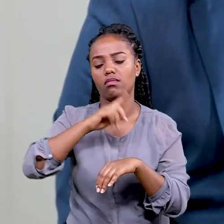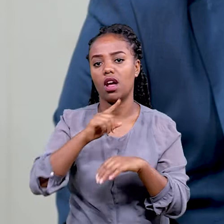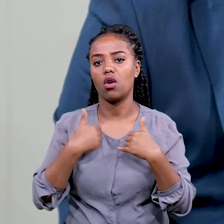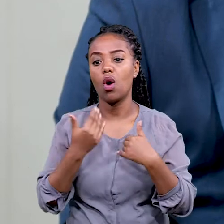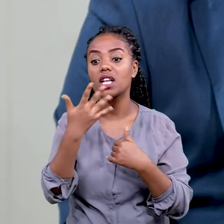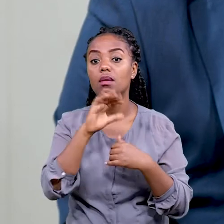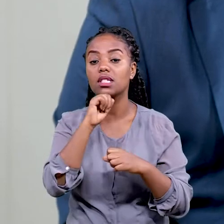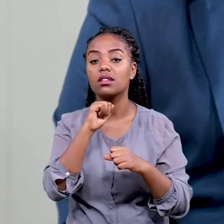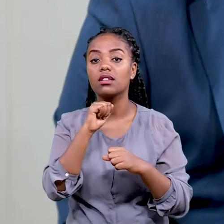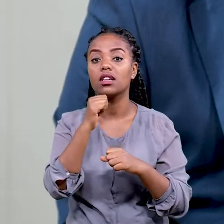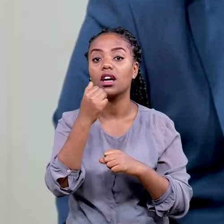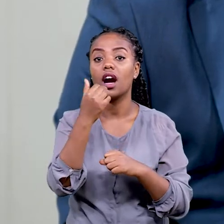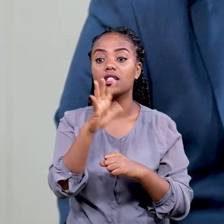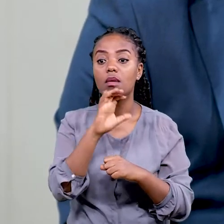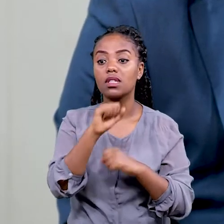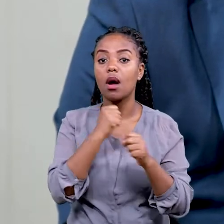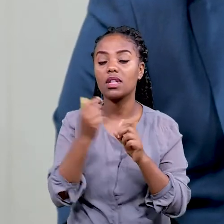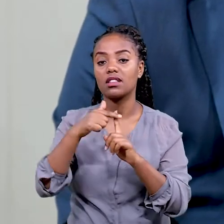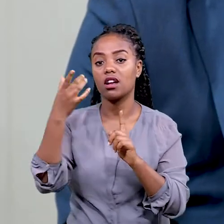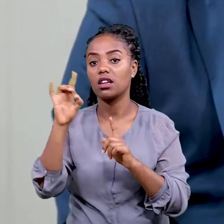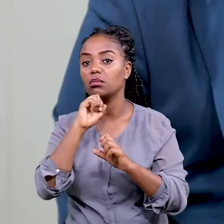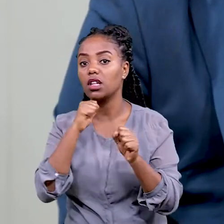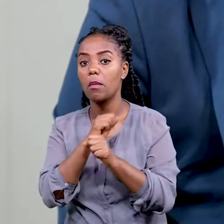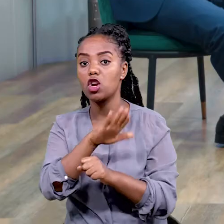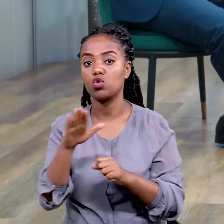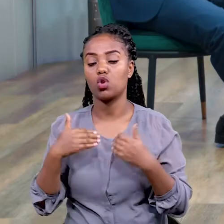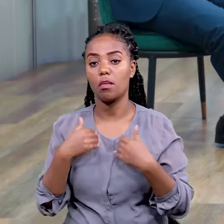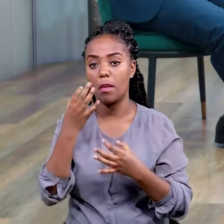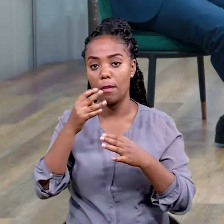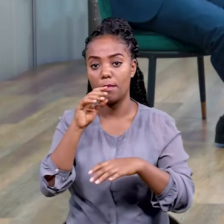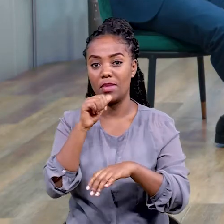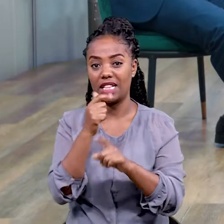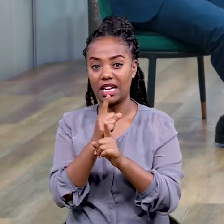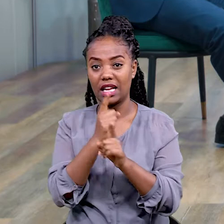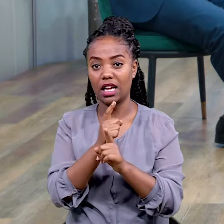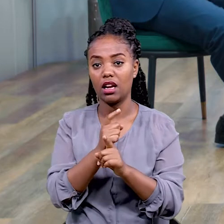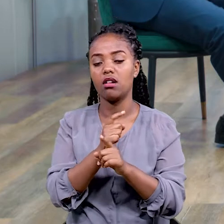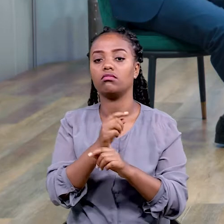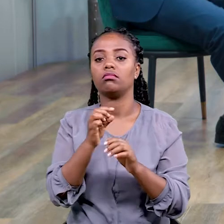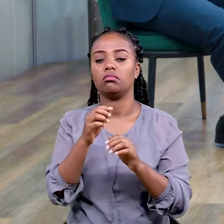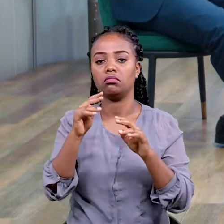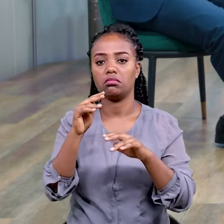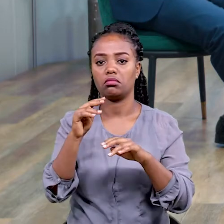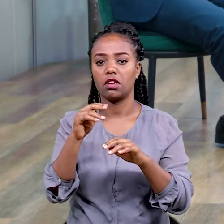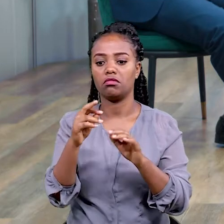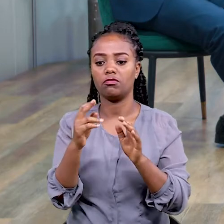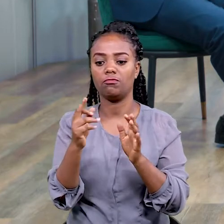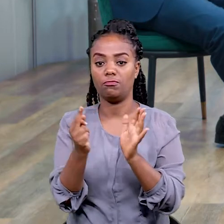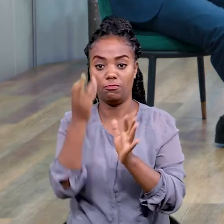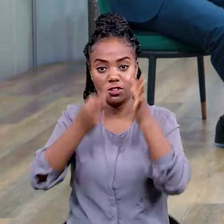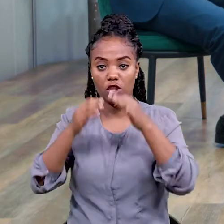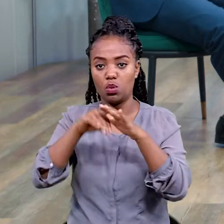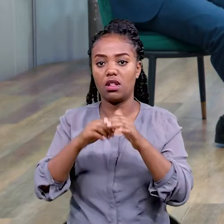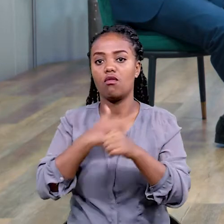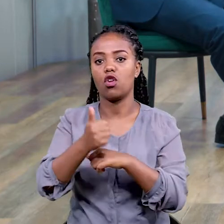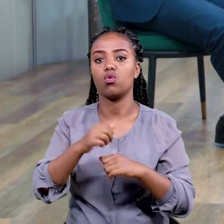ልጆች ከ15 እስከ 18 ልጆች ናቸው። እነዚህም በመደበኛ የፍትህ ስርዓት ውስጥ ያልፋሉ። በኢትዮጵያ ህግ የሞት ቅጣትና